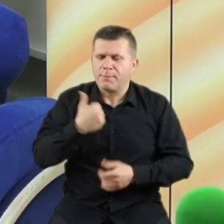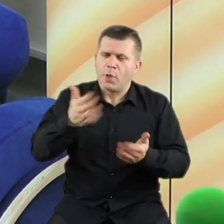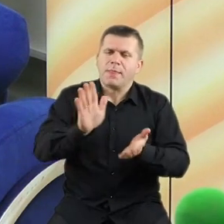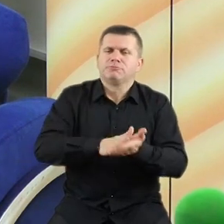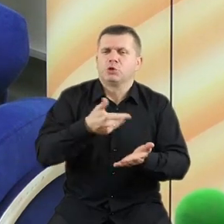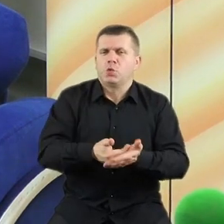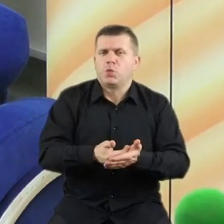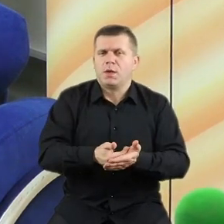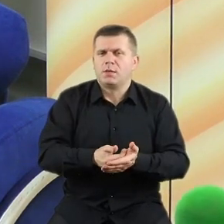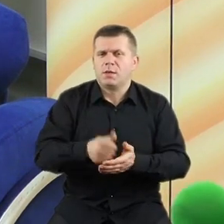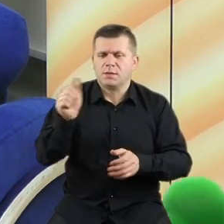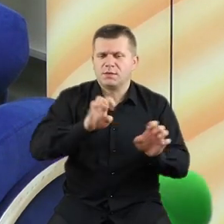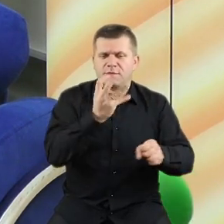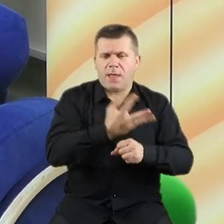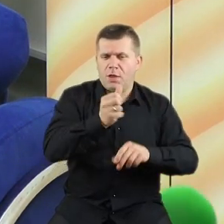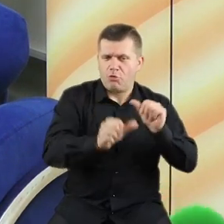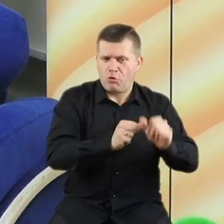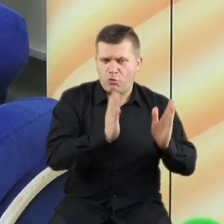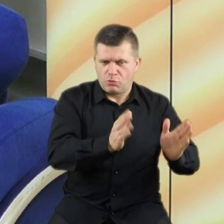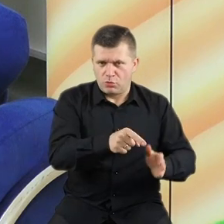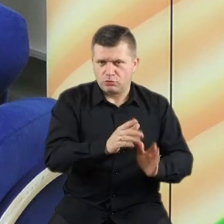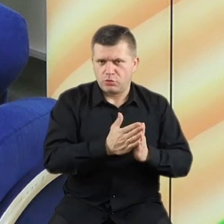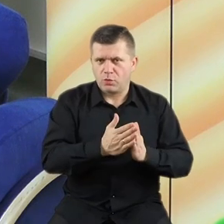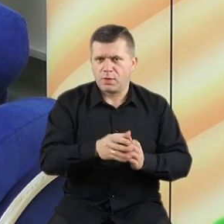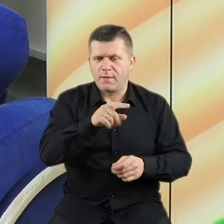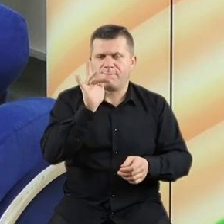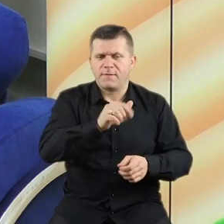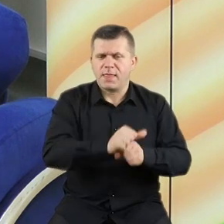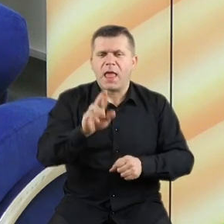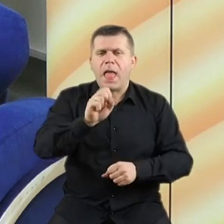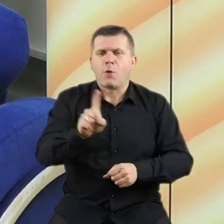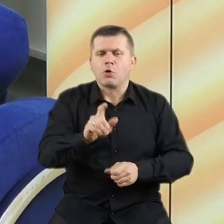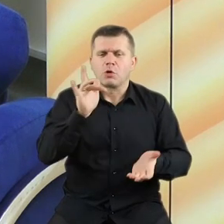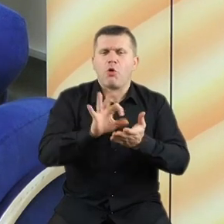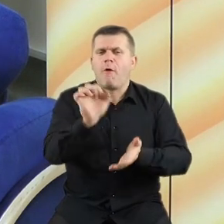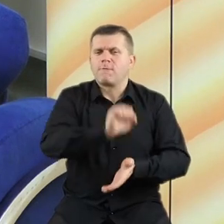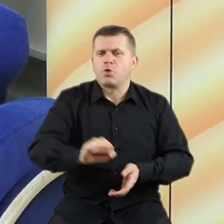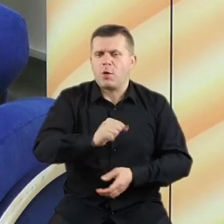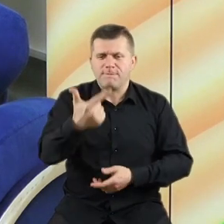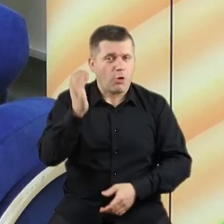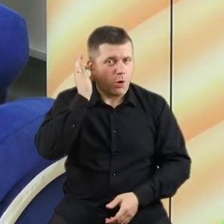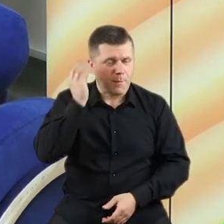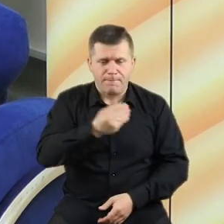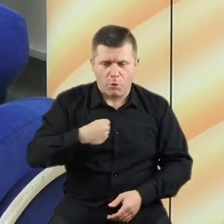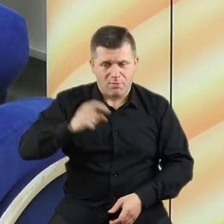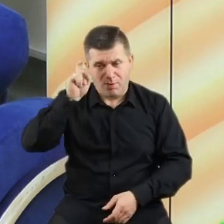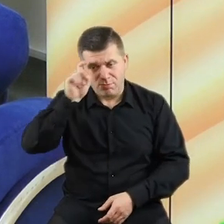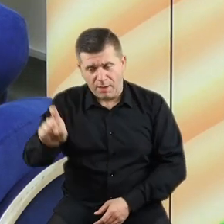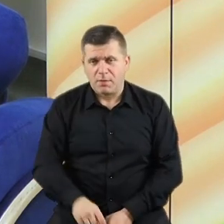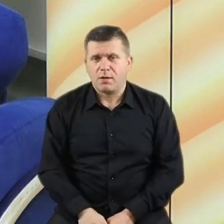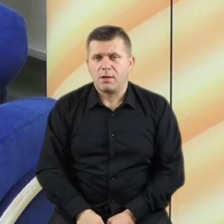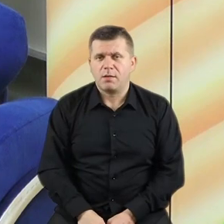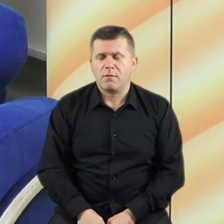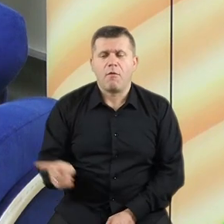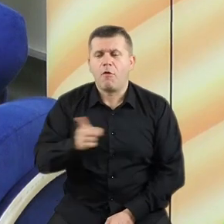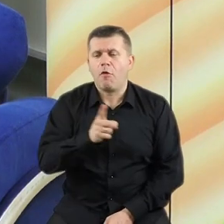tylko podam przykład. W przypadku roku 45 jest tam taki reportaż o Wrocławiu, o dwóch kobietach, Polka i Niemka,